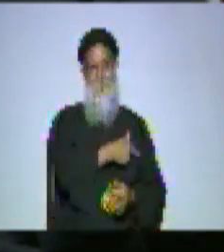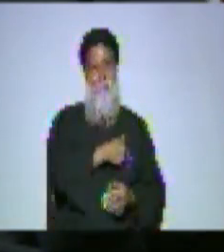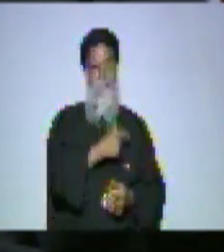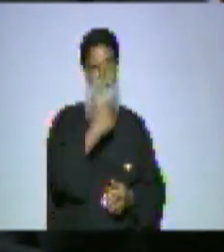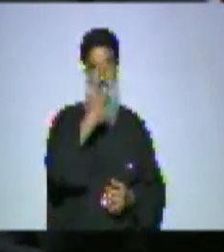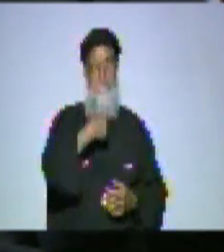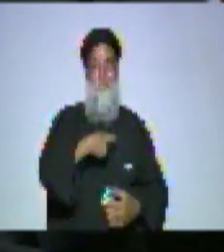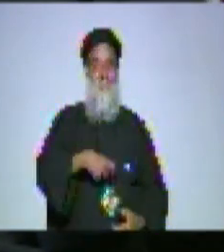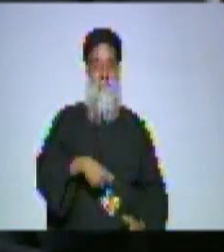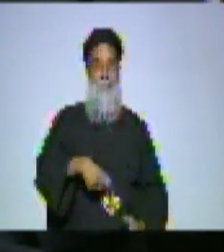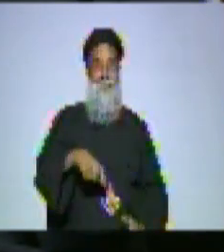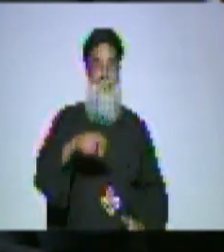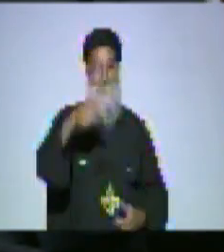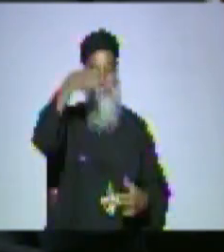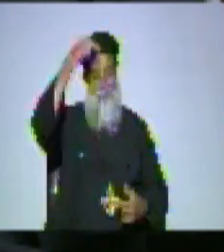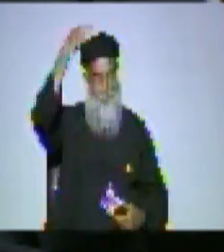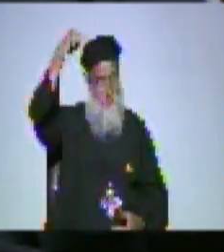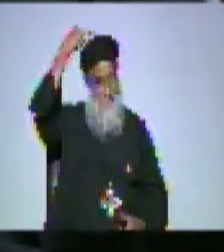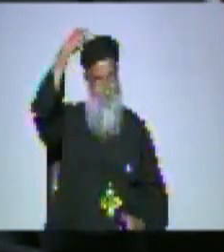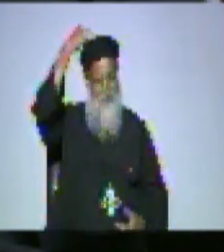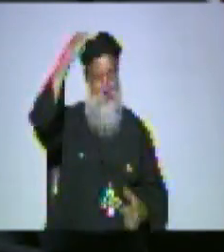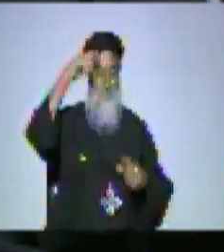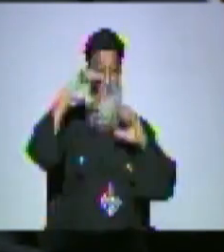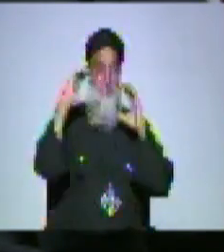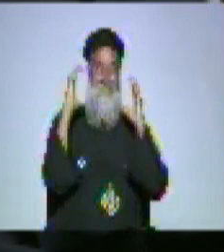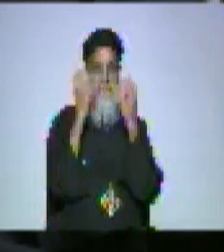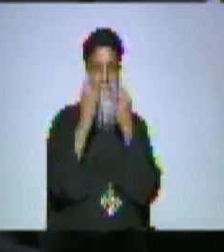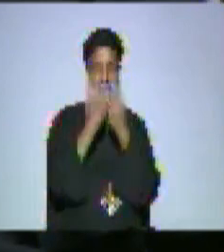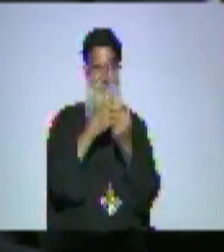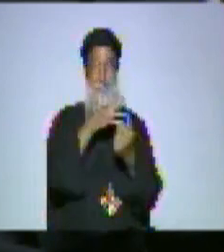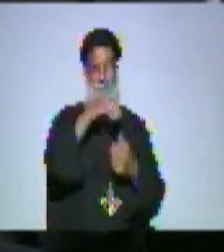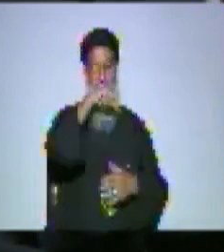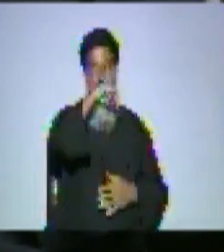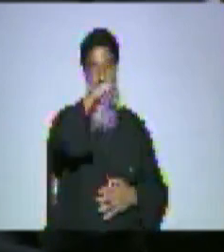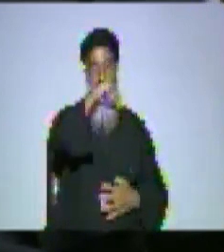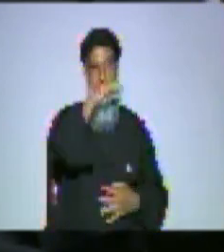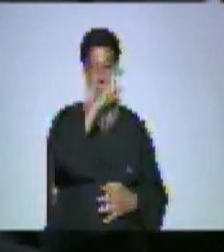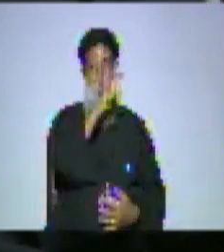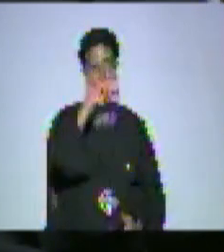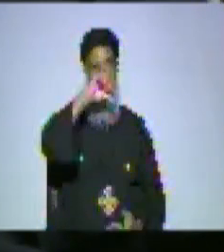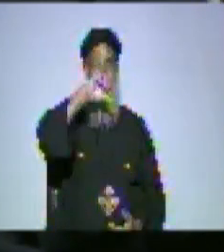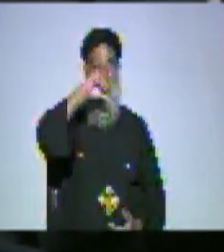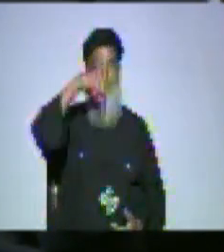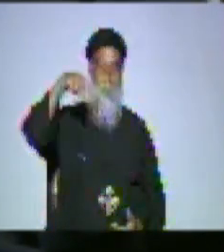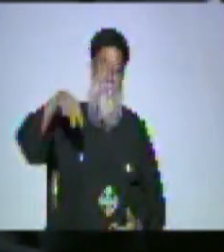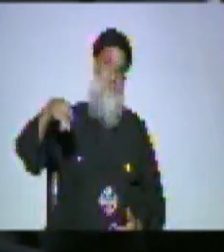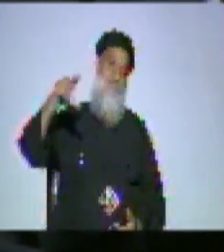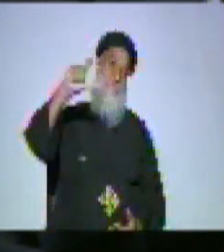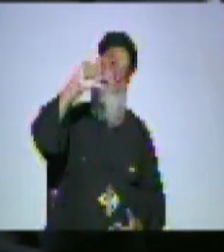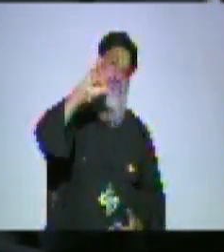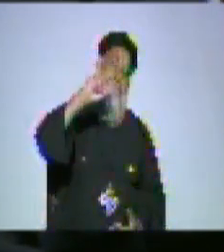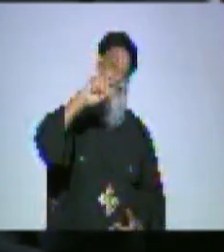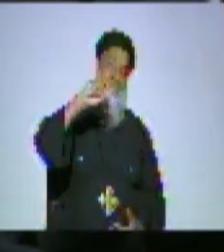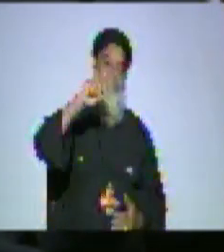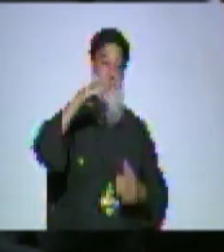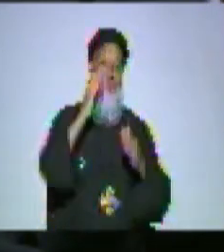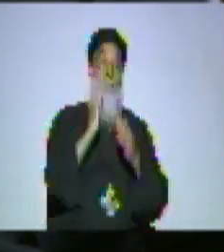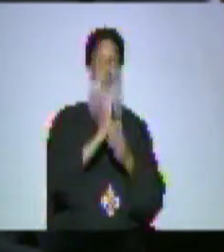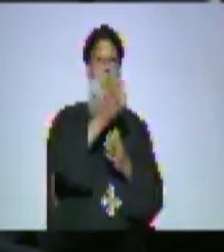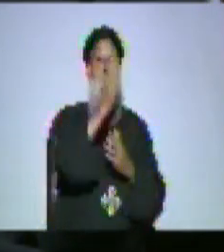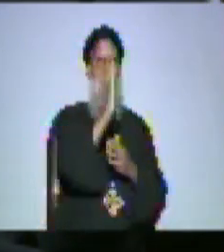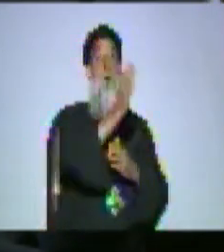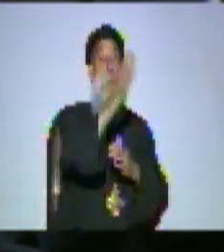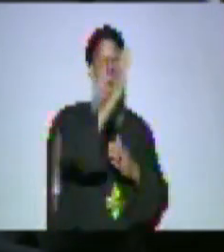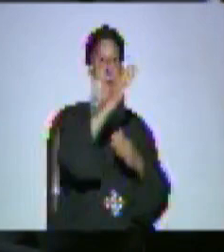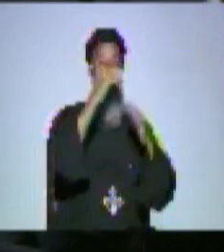ثم رسم قصا في 31 اغسطس 1958 ميلاديه وتوحد في مغاره تبعد